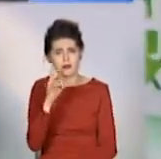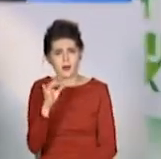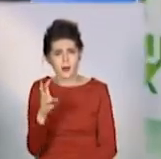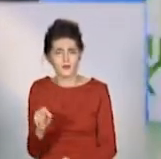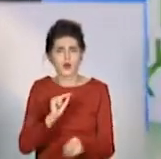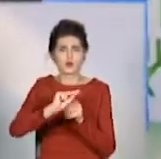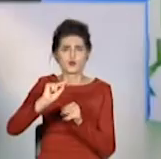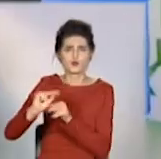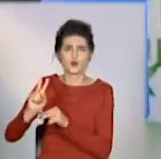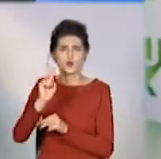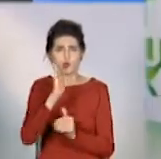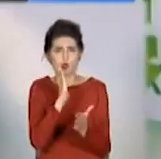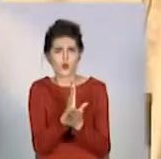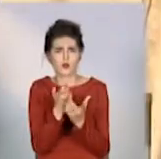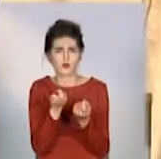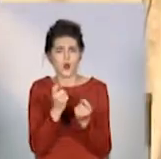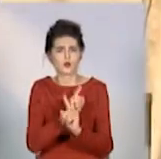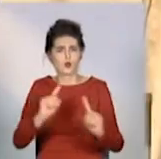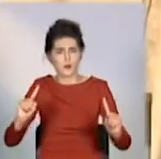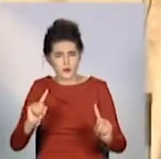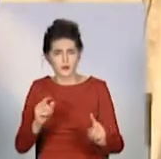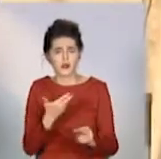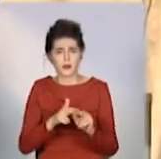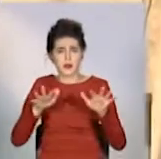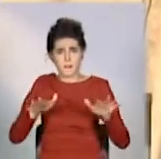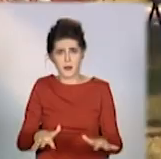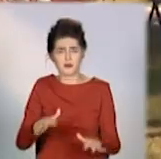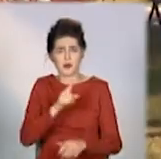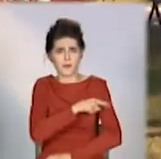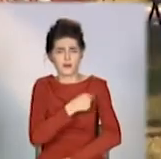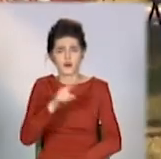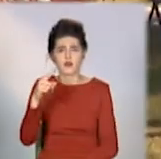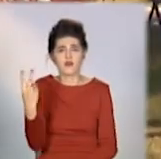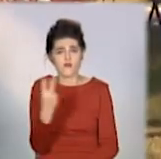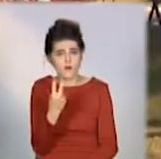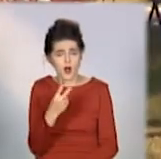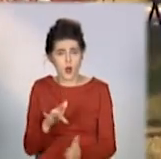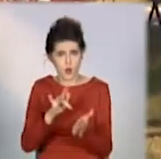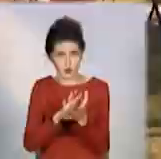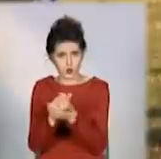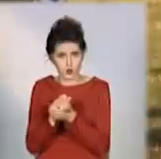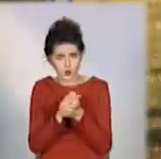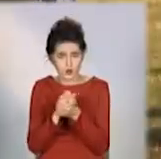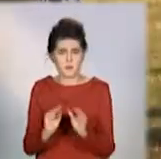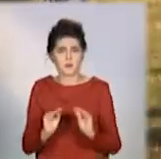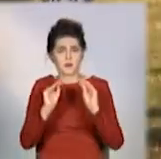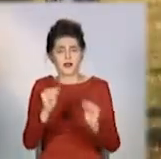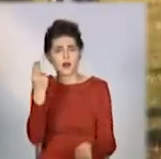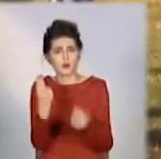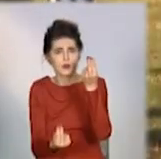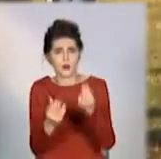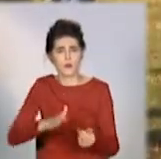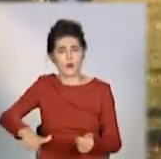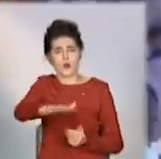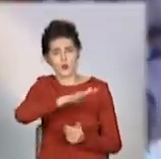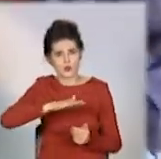з особливими потребами. На території Дружківської лікарні номер 2 для маленьких пацієнтів встановили ігровий майданчик. А